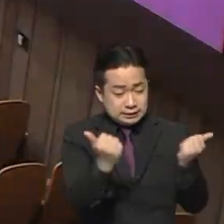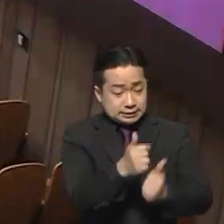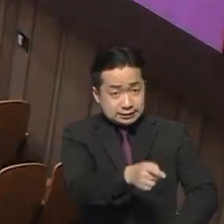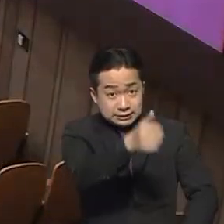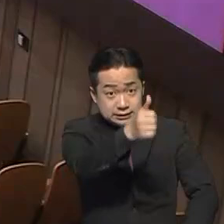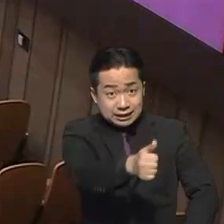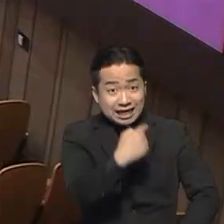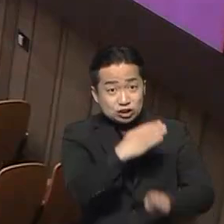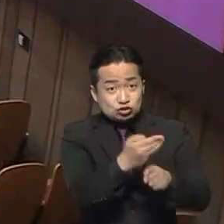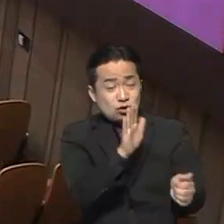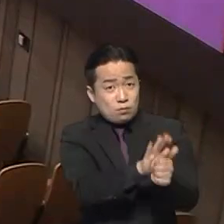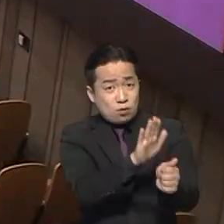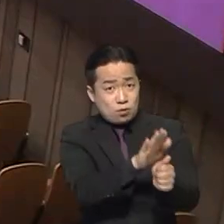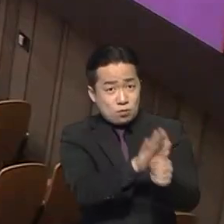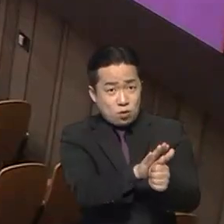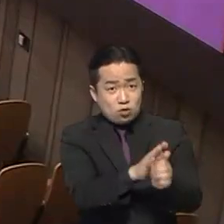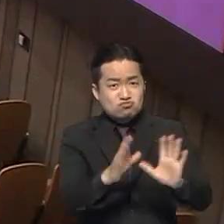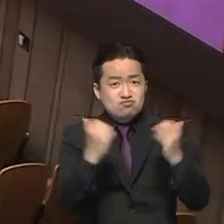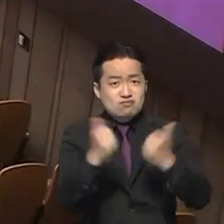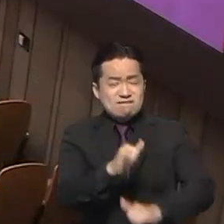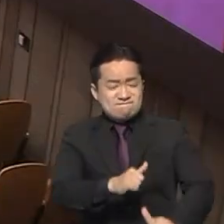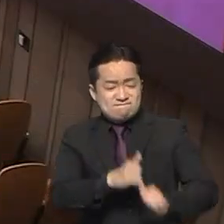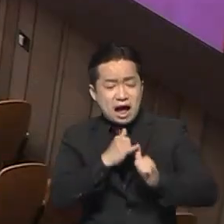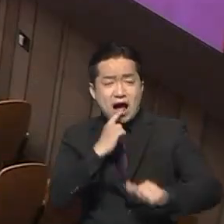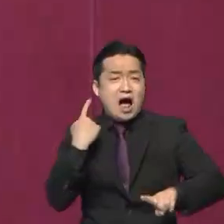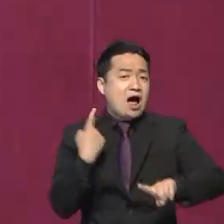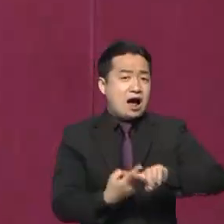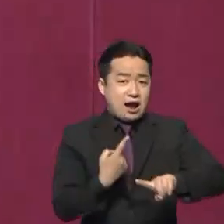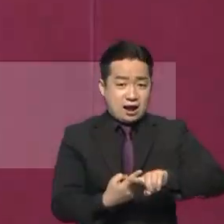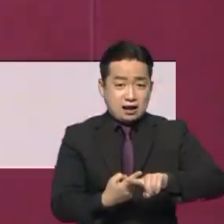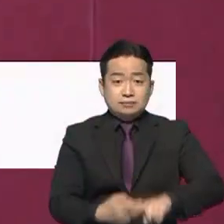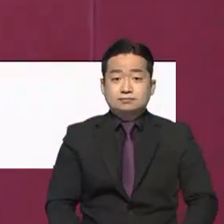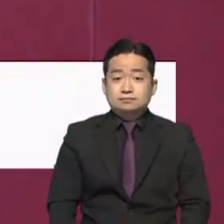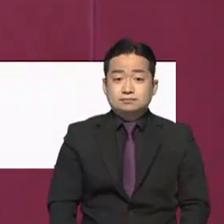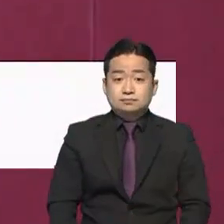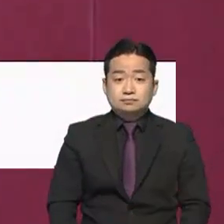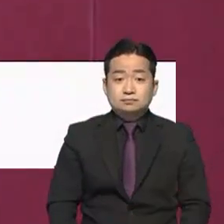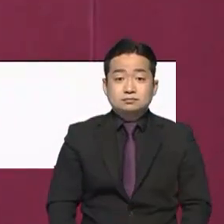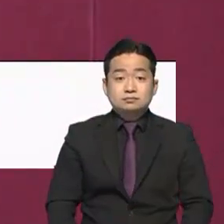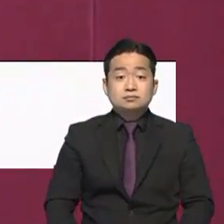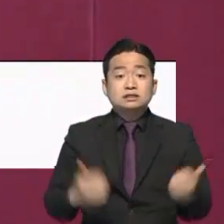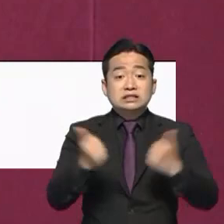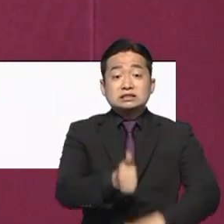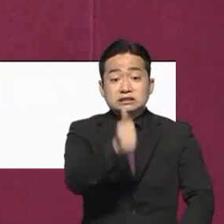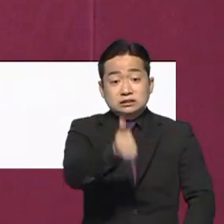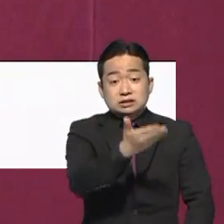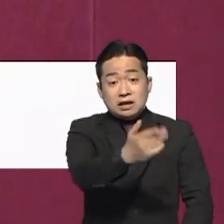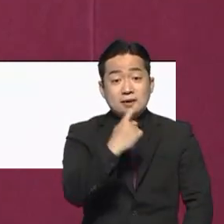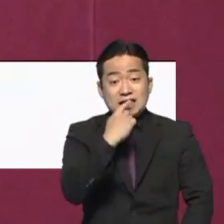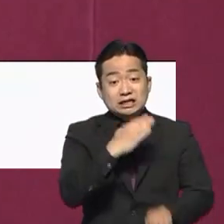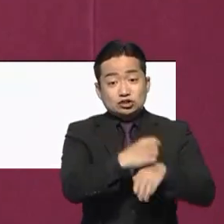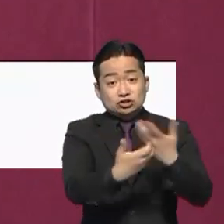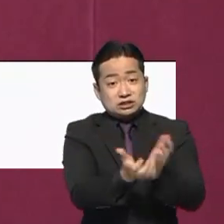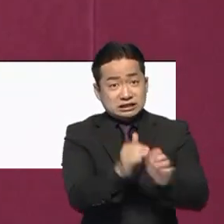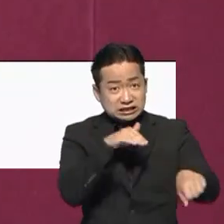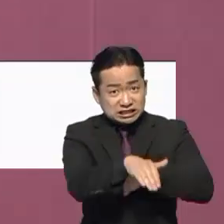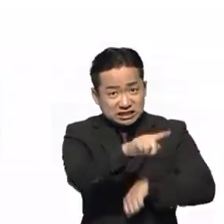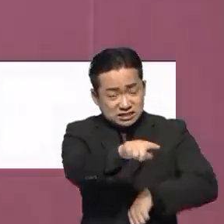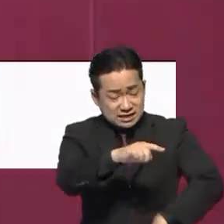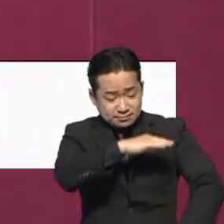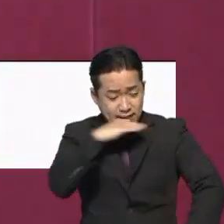편을 들어 국회 자살 행위를 방조했다고 비판했습니다. 의장님! 당신이 얘기하는 민주주의가 이런